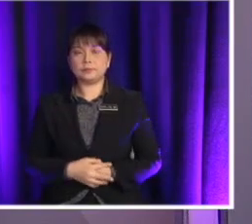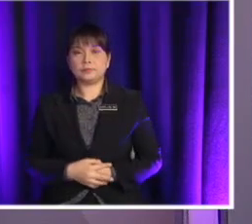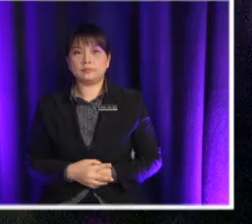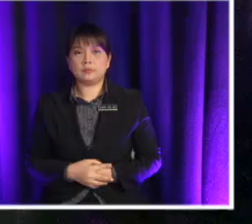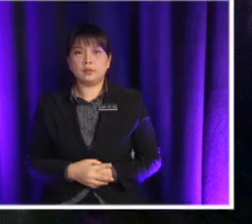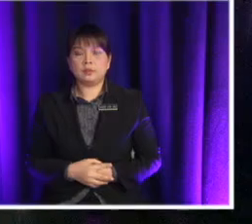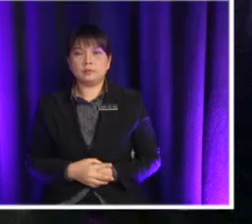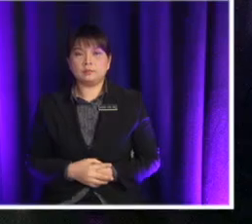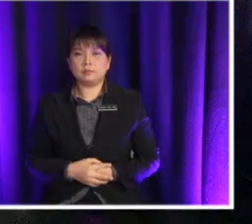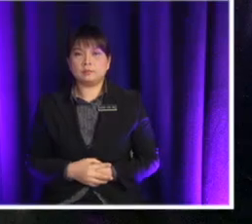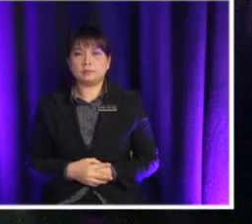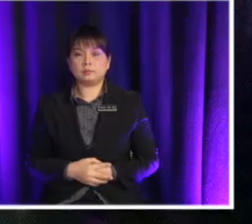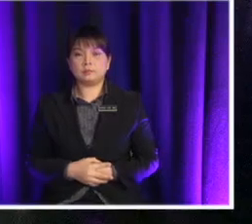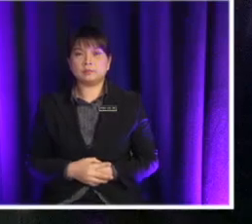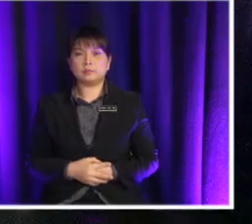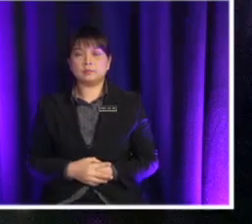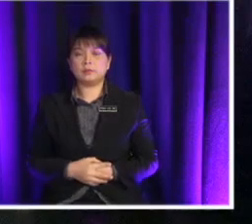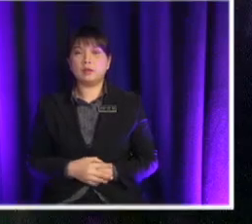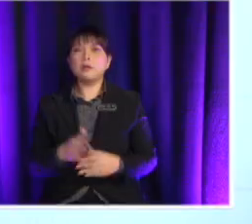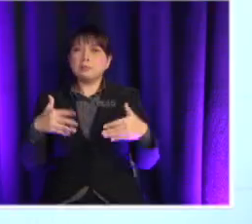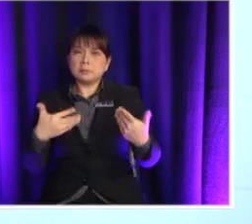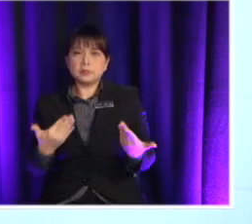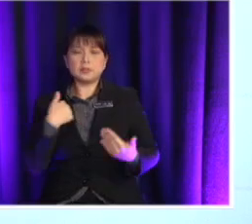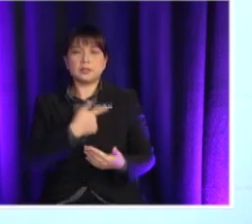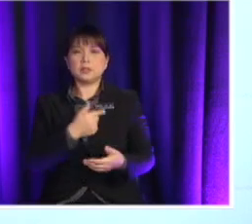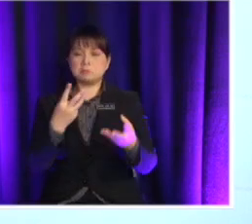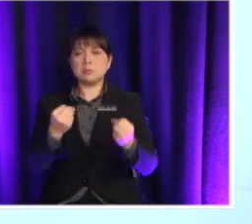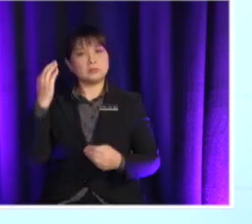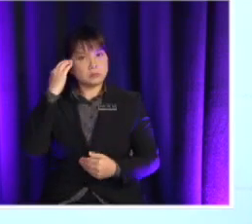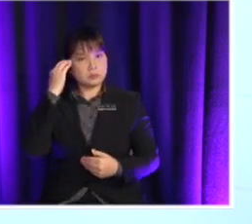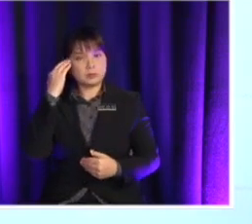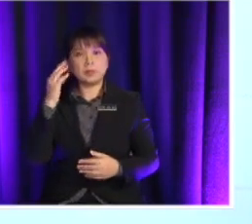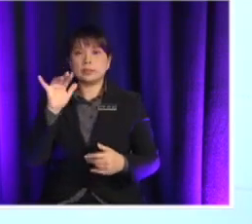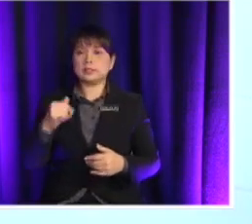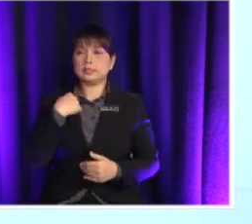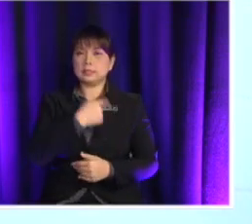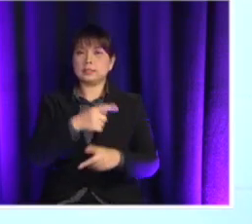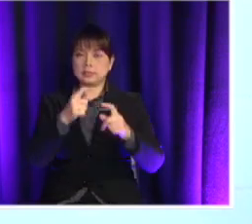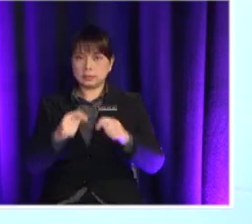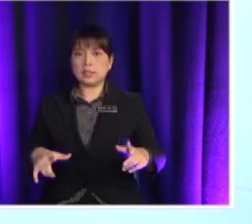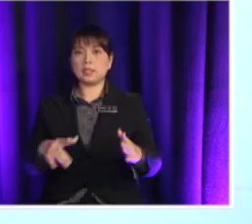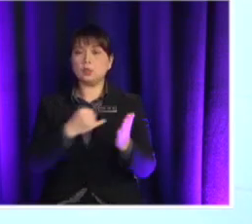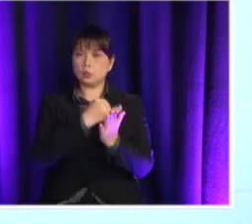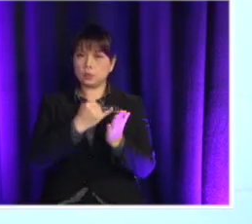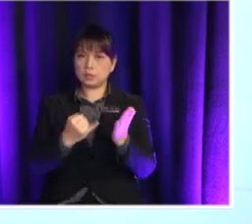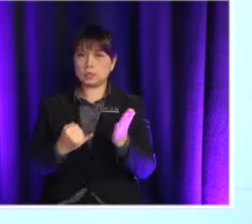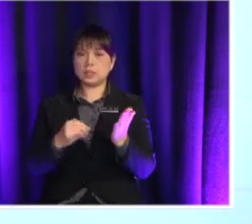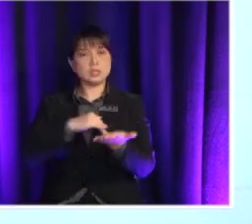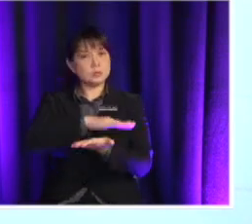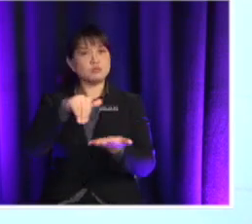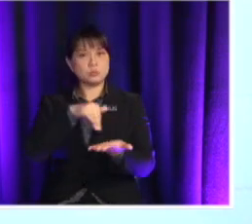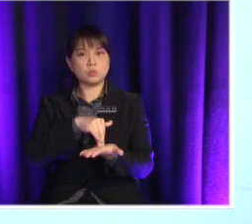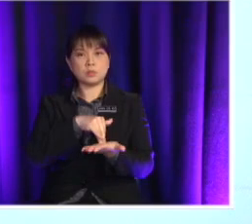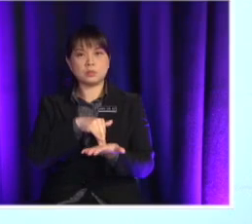cikgu boleh bagi tahu kepada kita semua macam mana kita nak pastikan kita dah lukis semua ke dalam lukisan tadi,